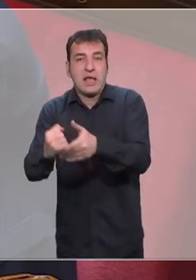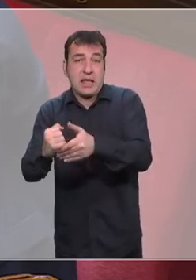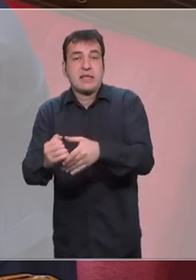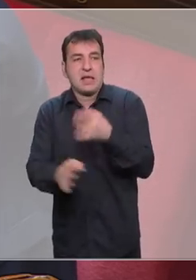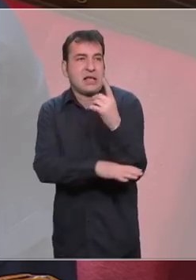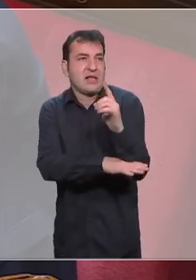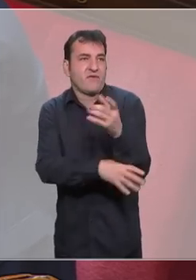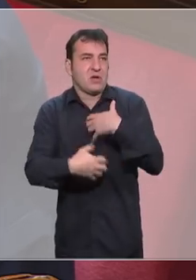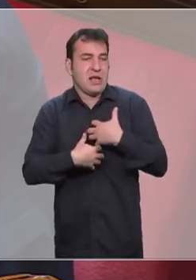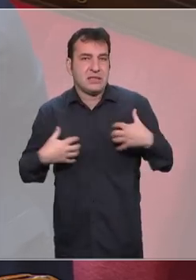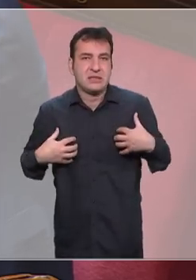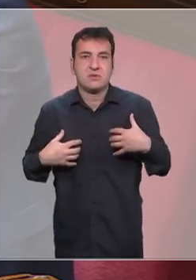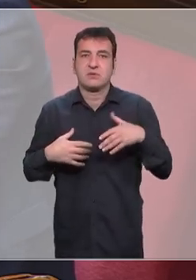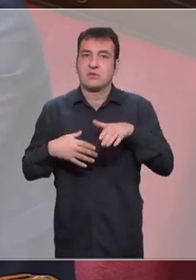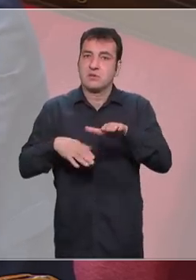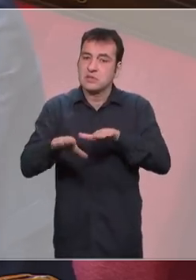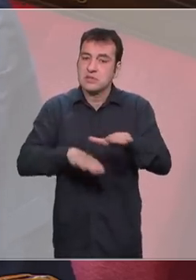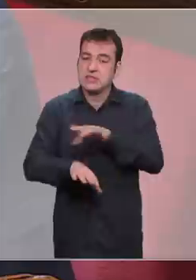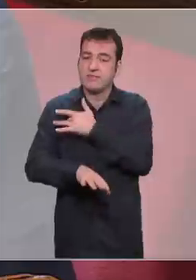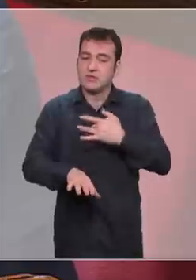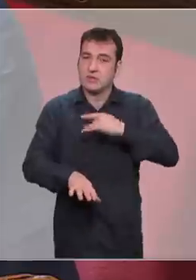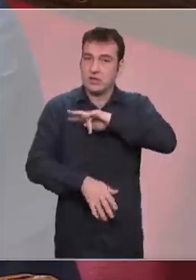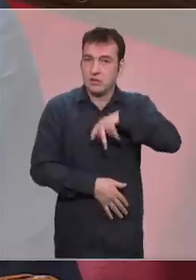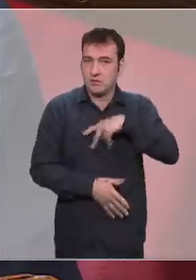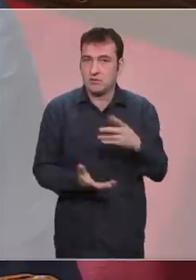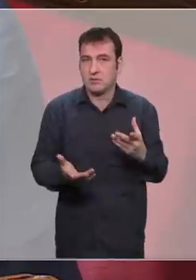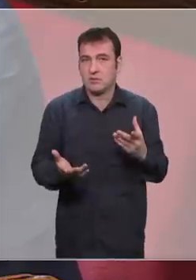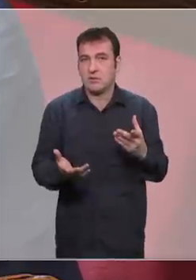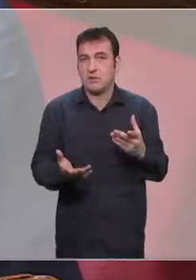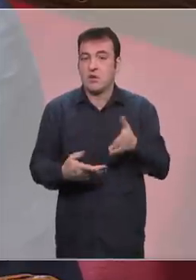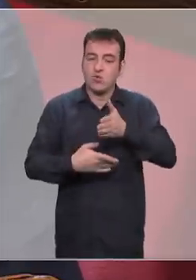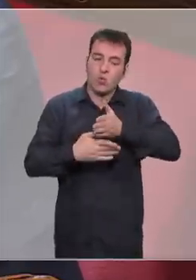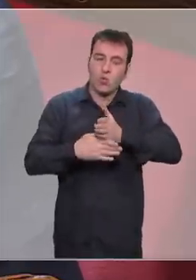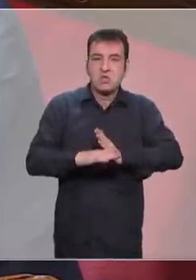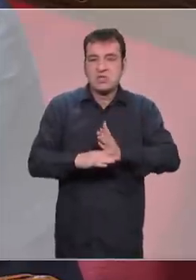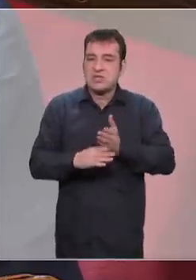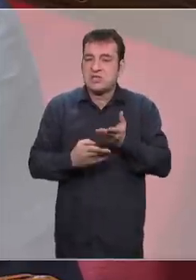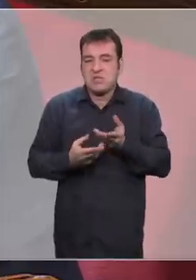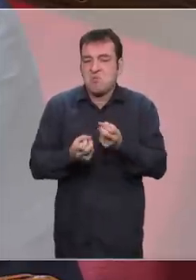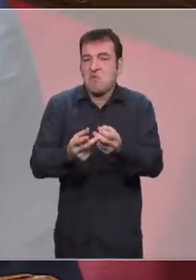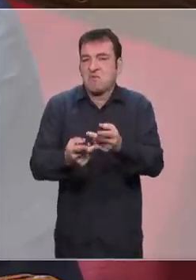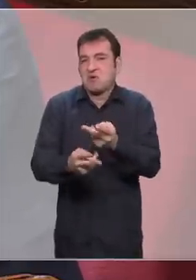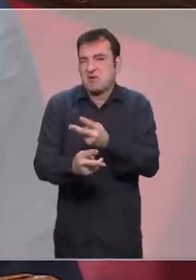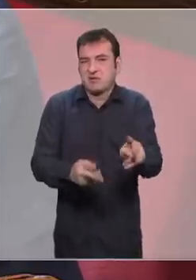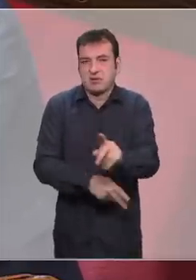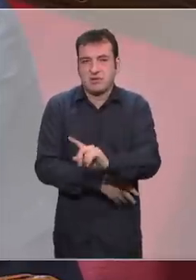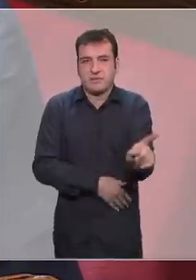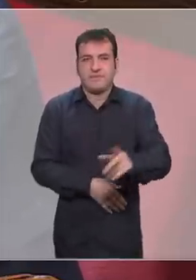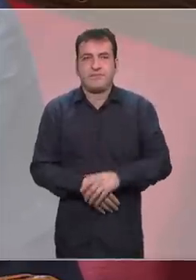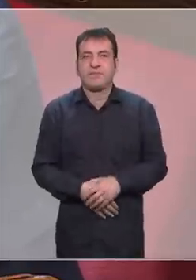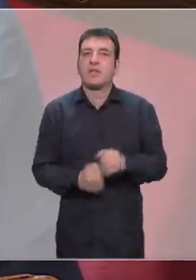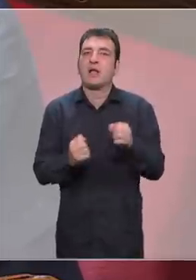science, défendre notre système de santé et ne pas prendre des décisions qui les mettraient en danger. Avec la